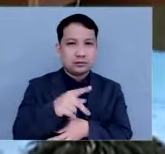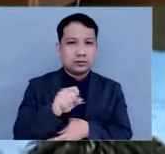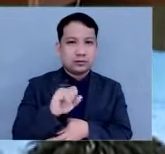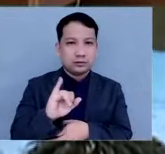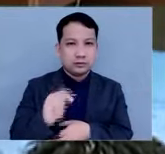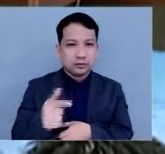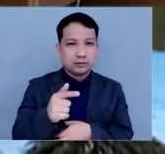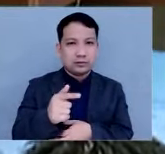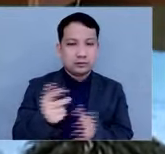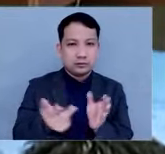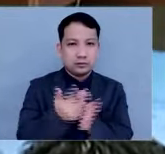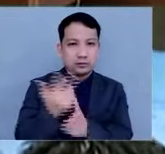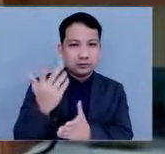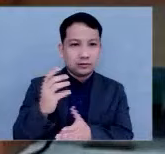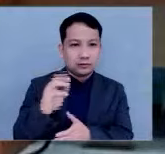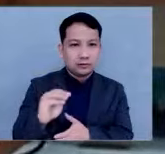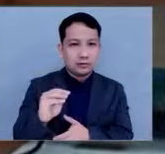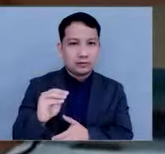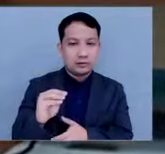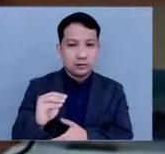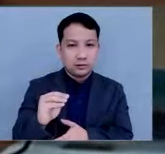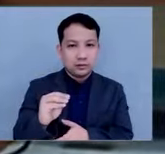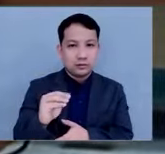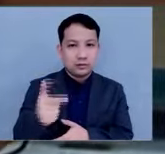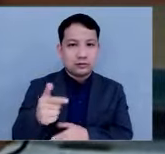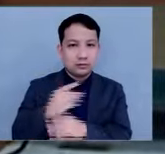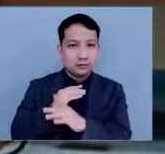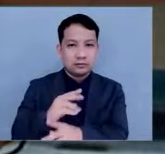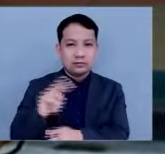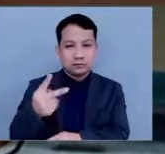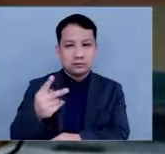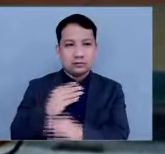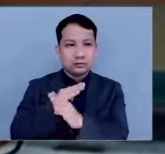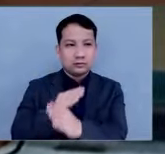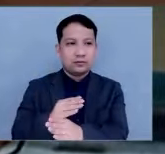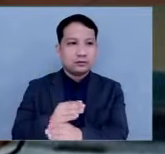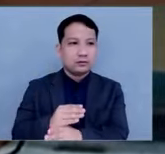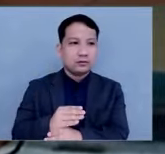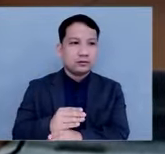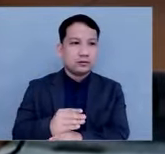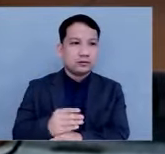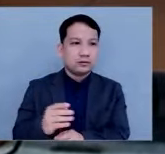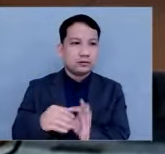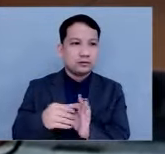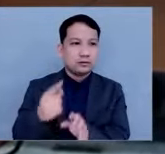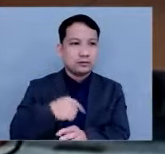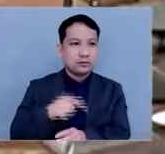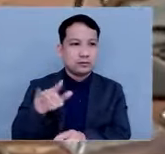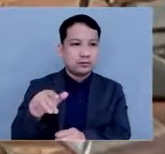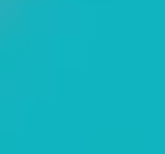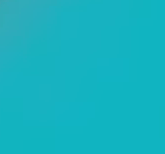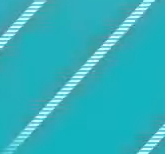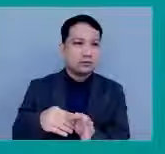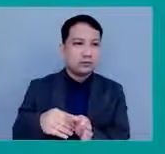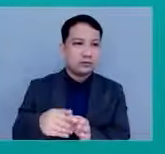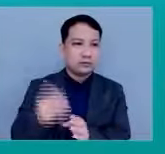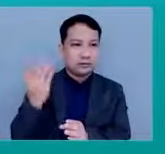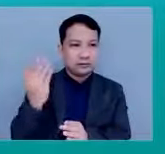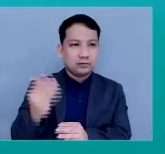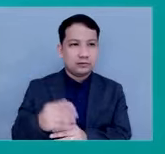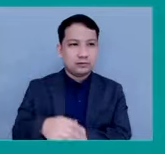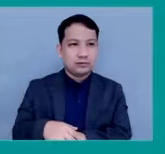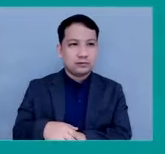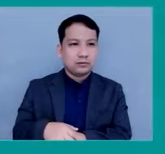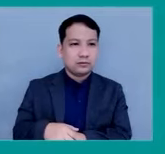kay Guevara, may dalawang paraan para maharang ang posibleng pagtakbo ni Go sa 2025 elections. Number